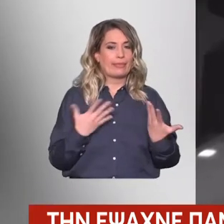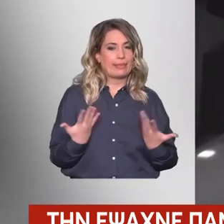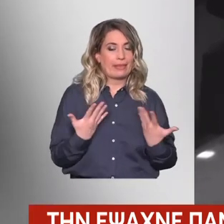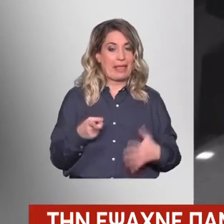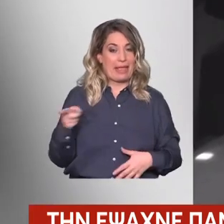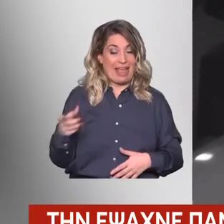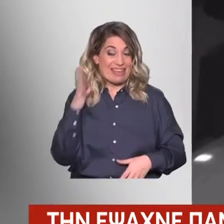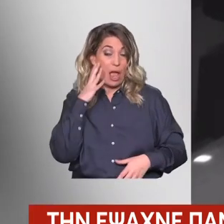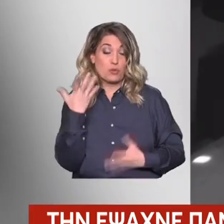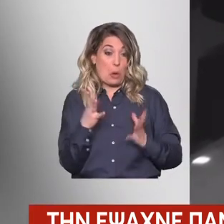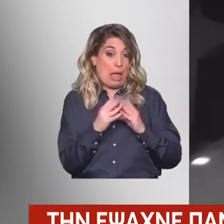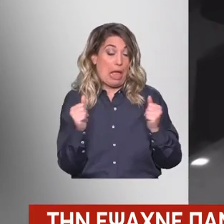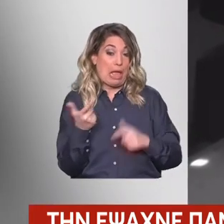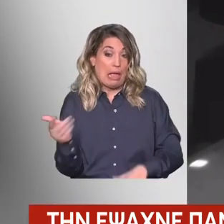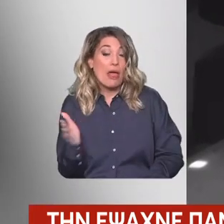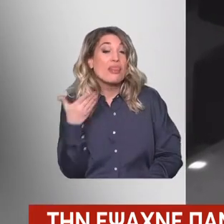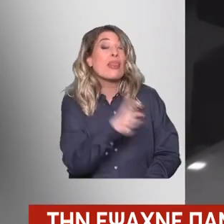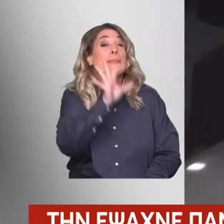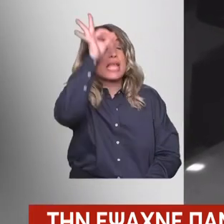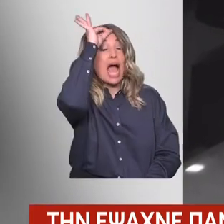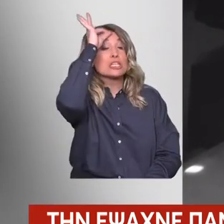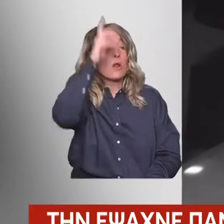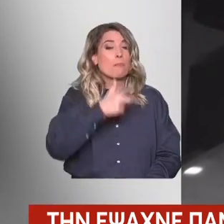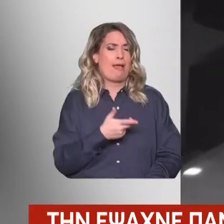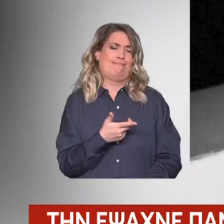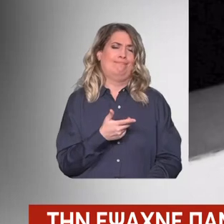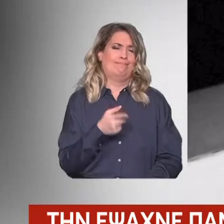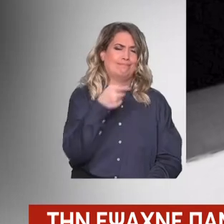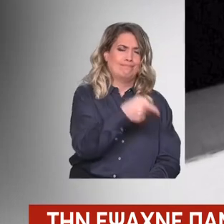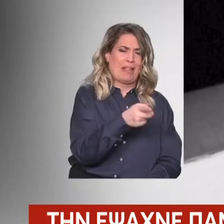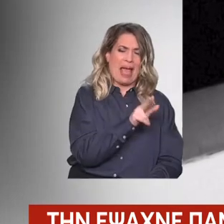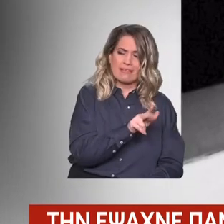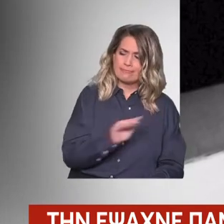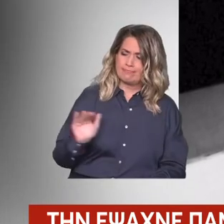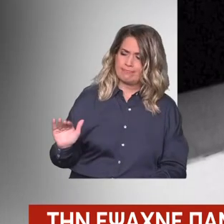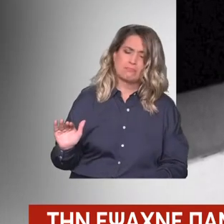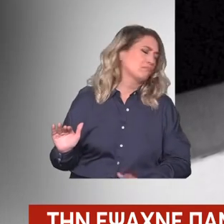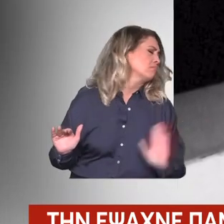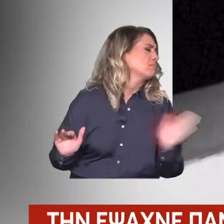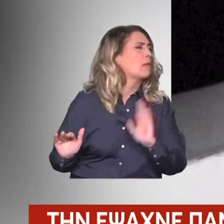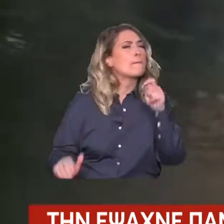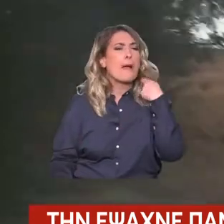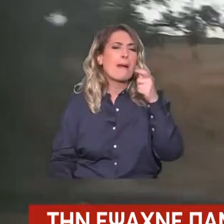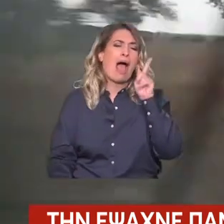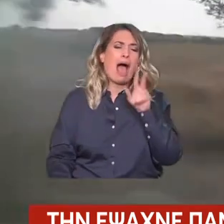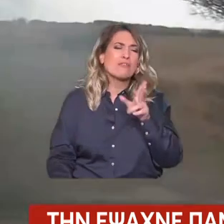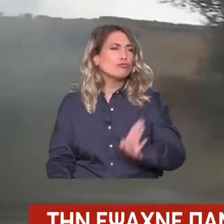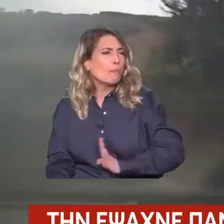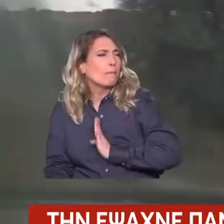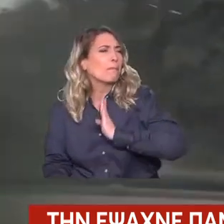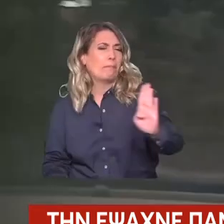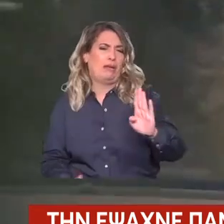γέμισε υποψίες τη μητέρα και τον αδελφό της 40χρονης, οι οποίοι δεν έχασαν στιγμή και δήλωσαν άμεσα την εξαφάνισή της. «Δεν δήλωσα